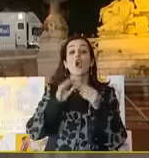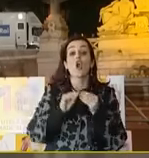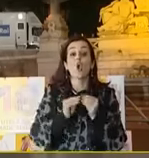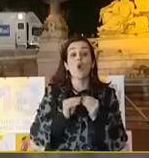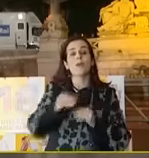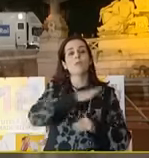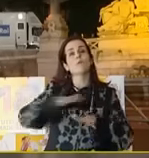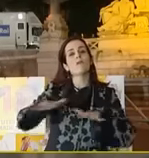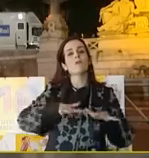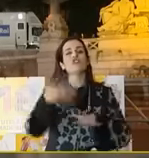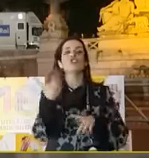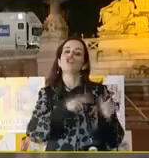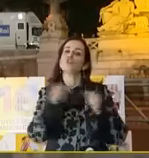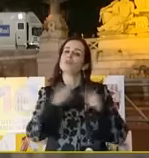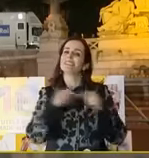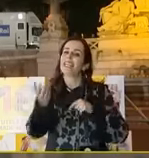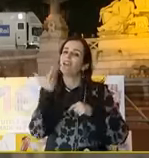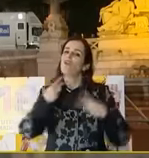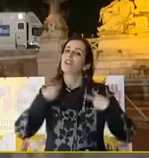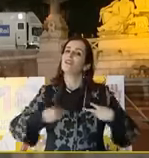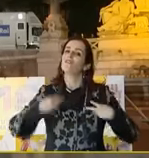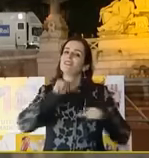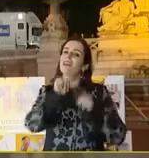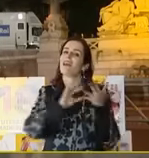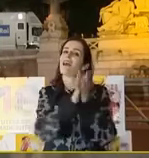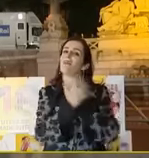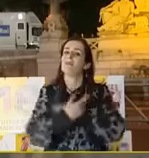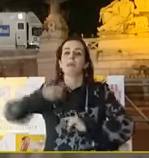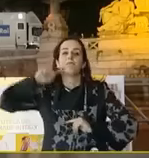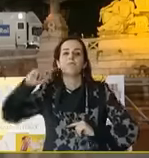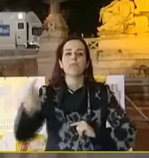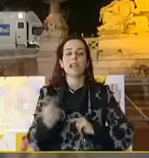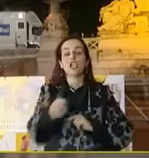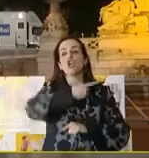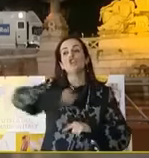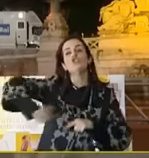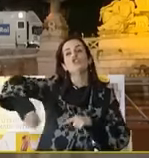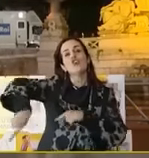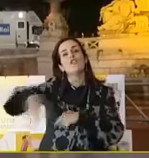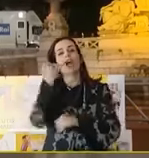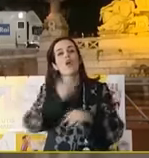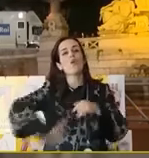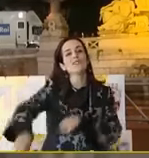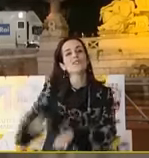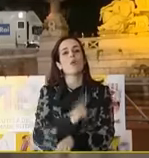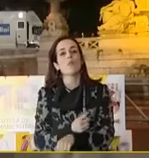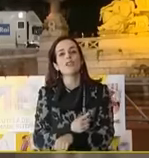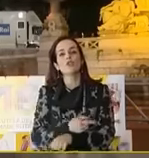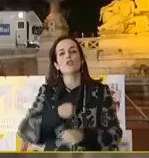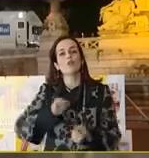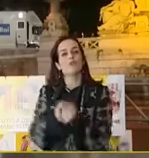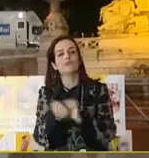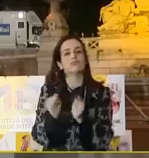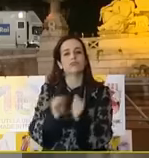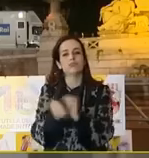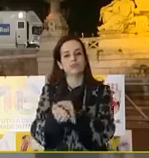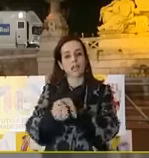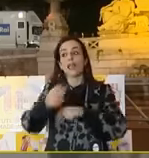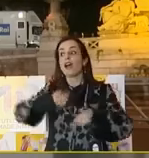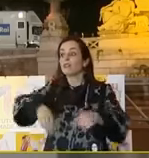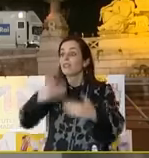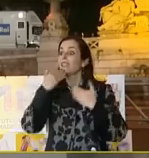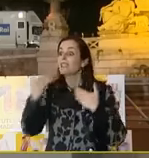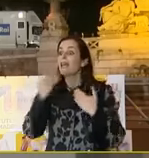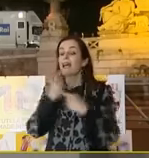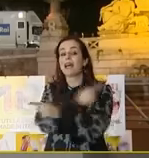tutti noi. Abbiamo questa grande opportunità, dobbiamo giocarcela fino all'ultimo minuto. Io voglio davvero ringraziarvi perché ci avete dato un'opportunità immensa.